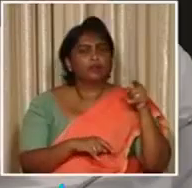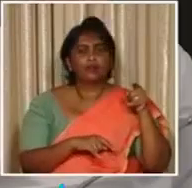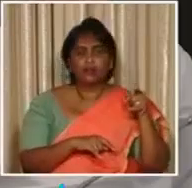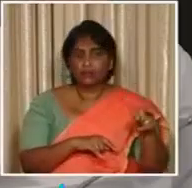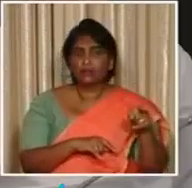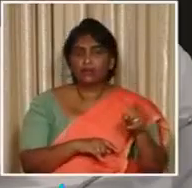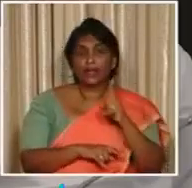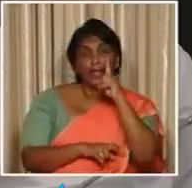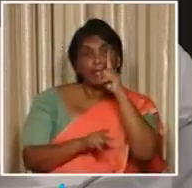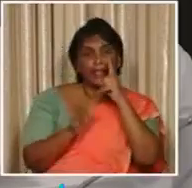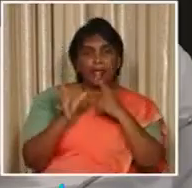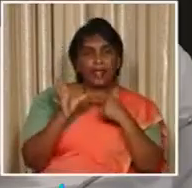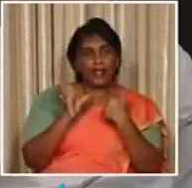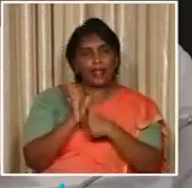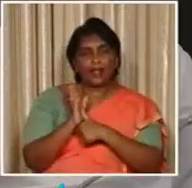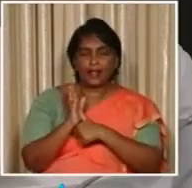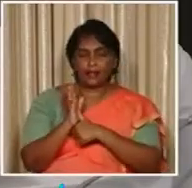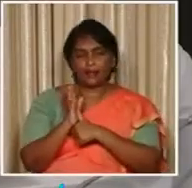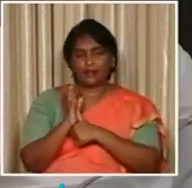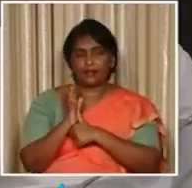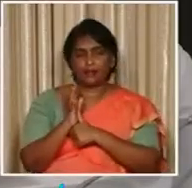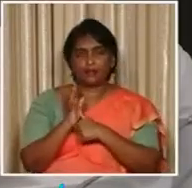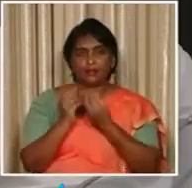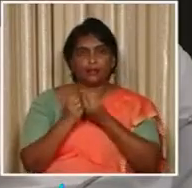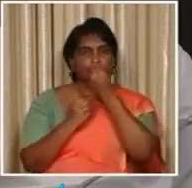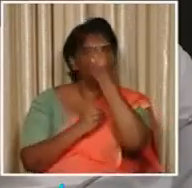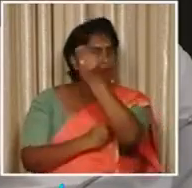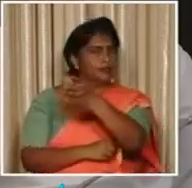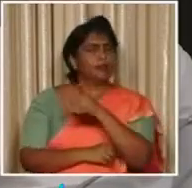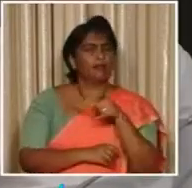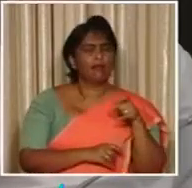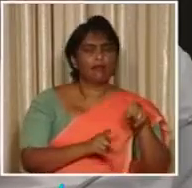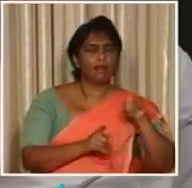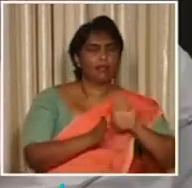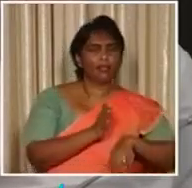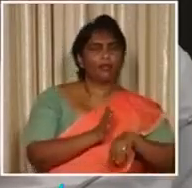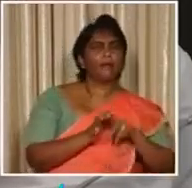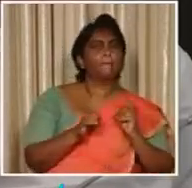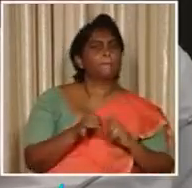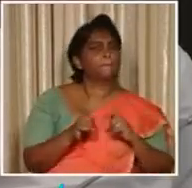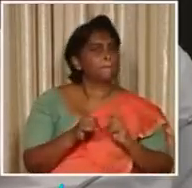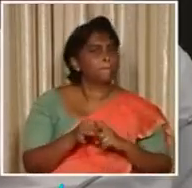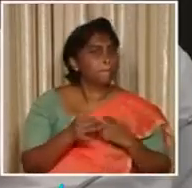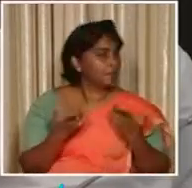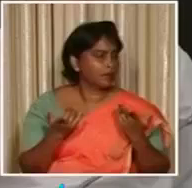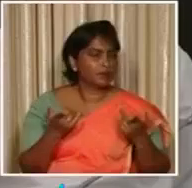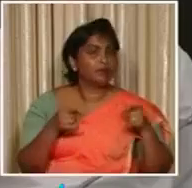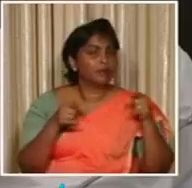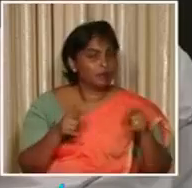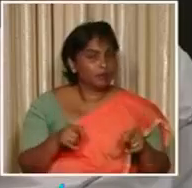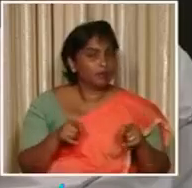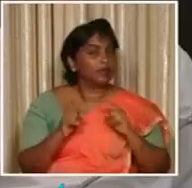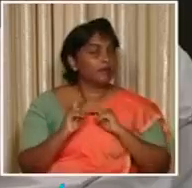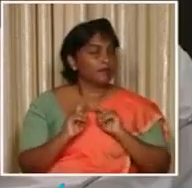එක පනතක් විතරක් යවලා තියෙන එක පිළිබඳව තමයි ප්‍රශ්න පැනනගලා තියෙන්නේ. මෙතන